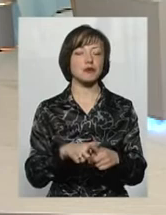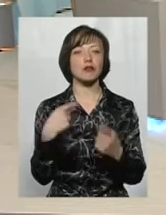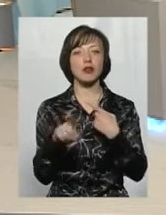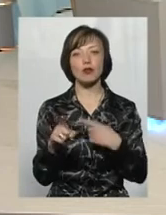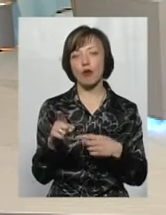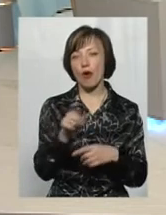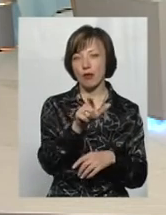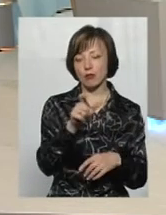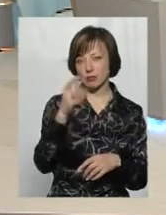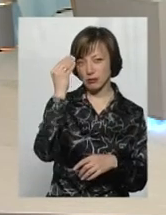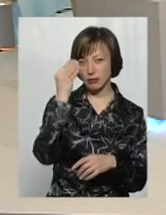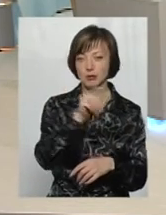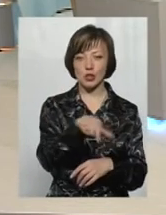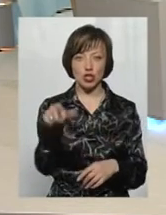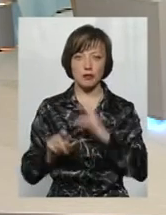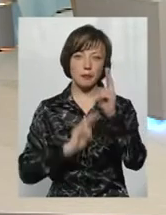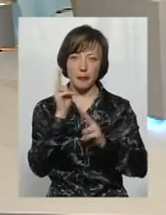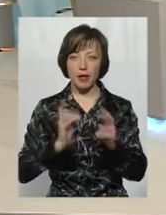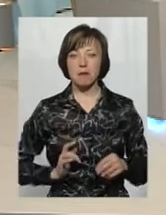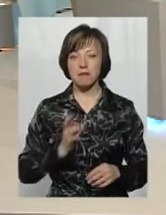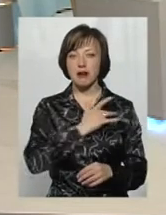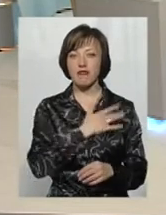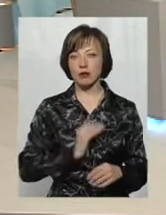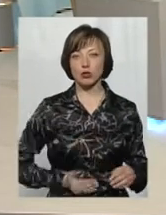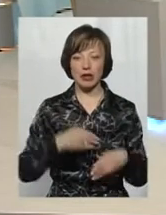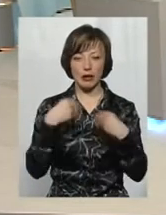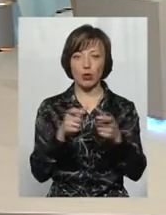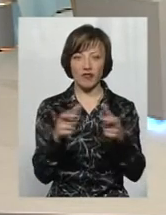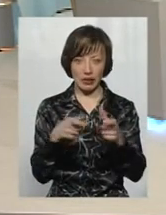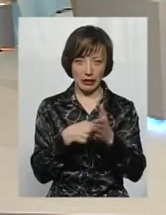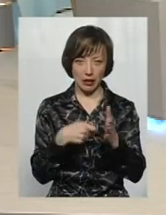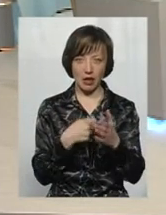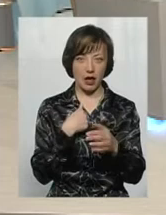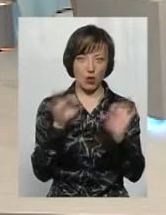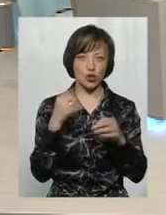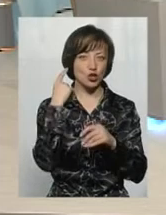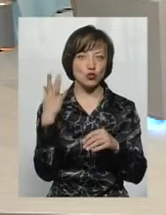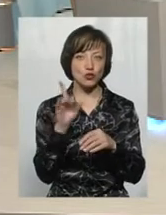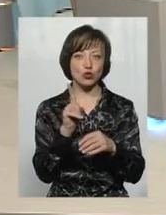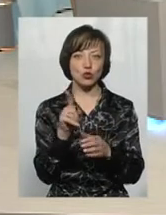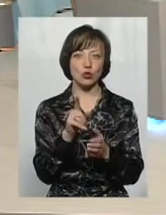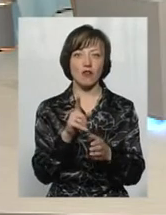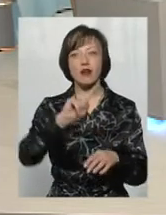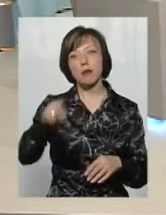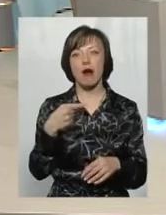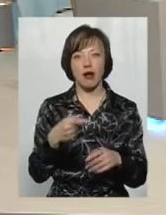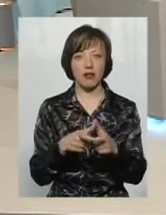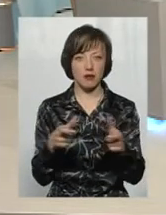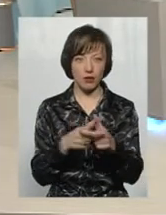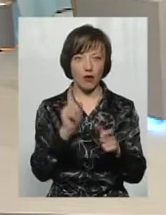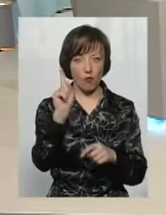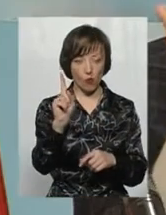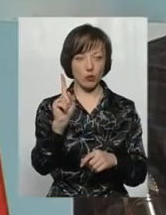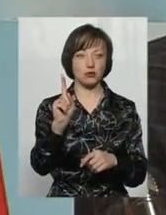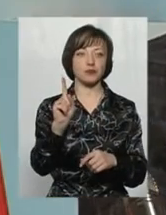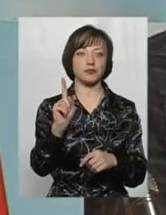пасажири нарікають, що в приватних маршрутках там так не дають квитки. Але я майже ніколи не чув, щоб ті пасажири вимагали квитки від водія. Пане